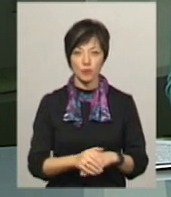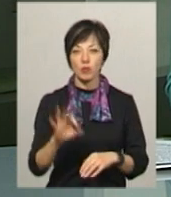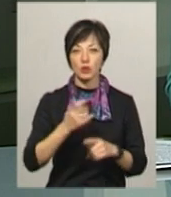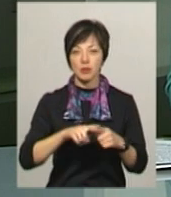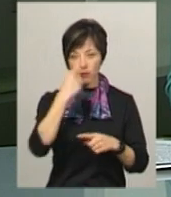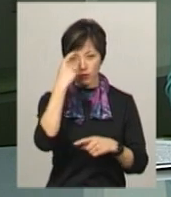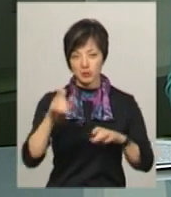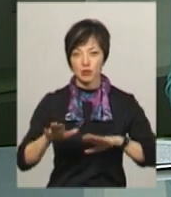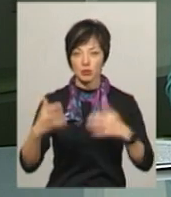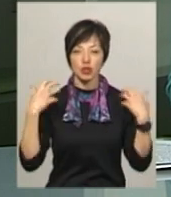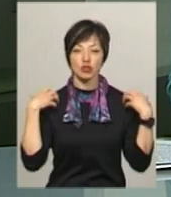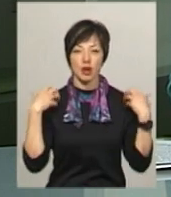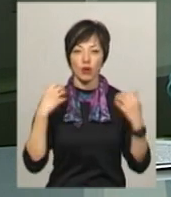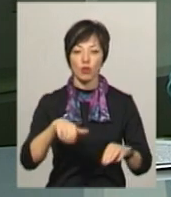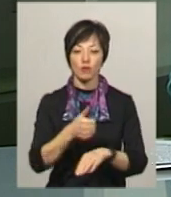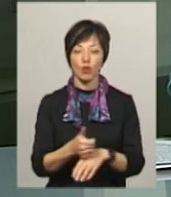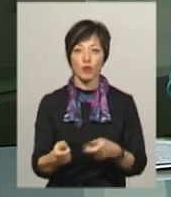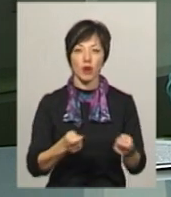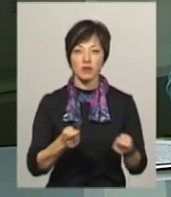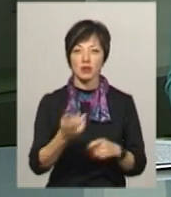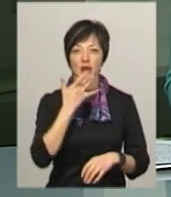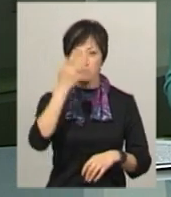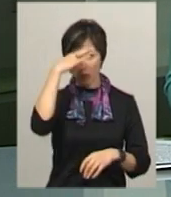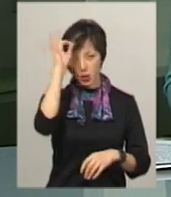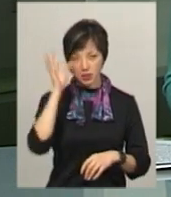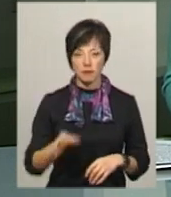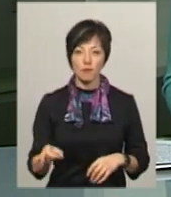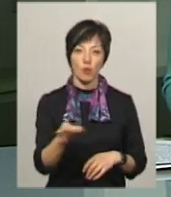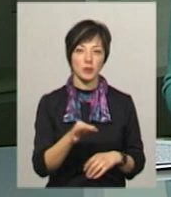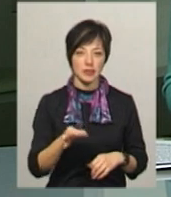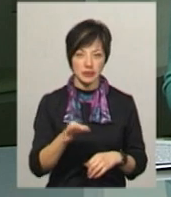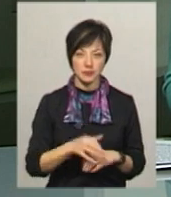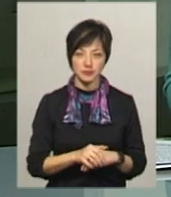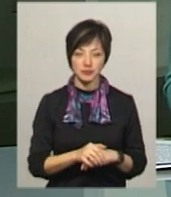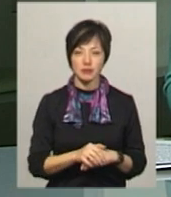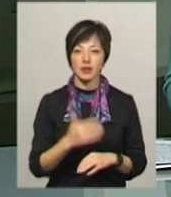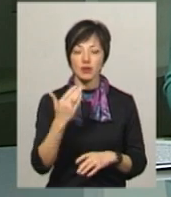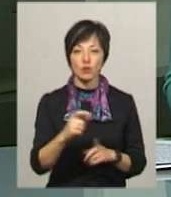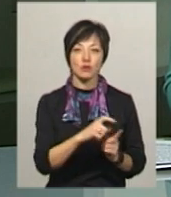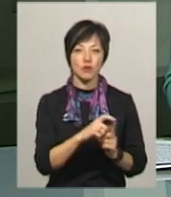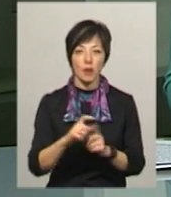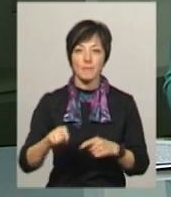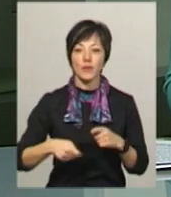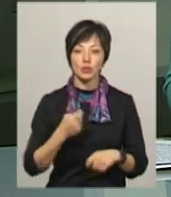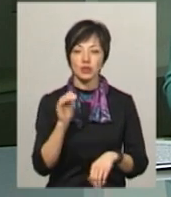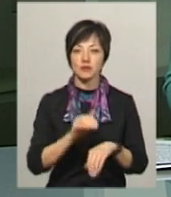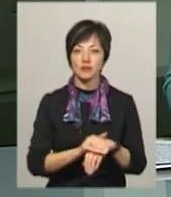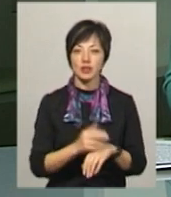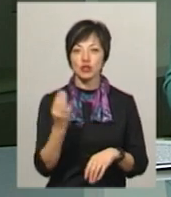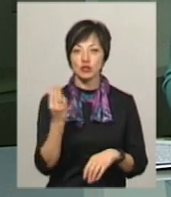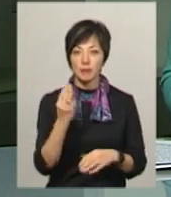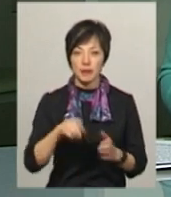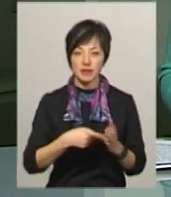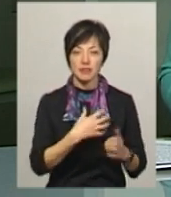це повідомив заступник начальника головного управління Нацполіції в області Валентин Білянський. За його словами, порушення зафіксували у